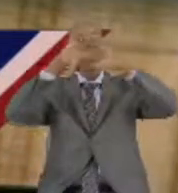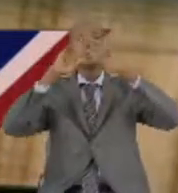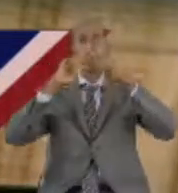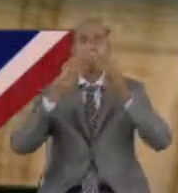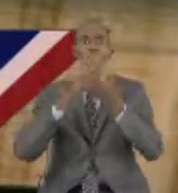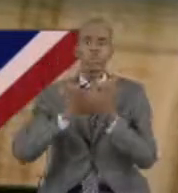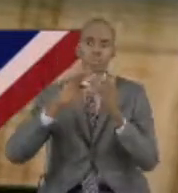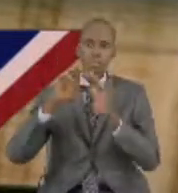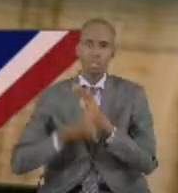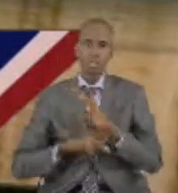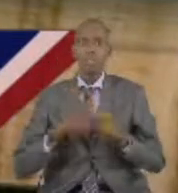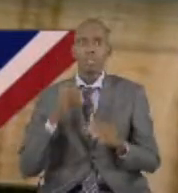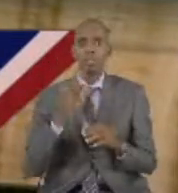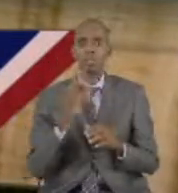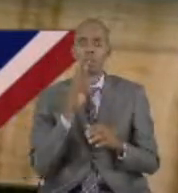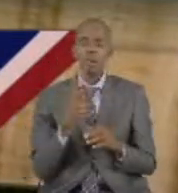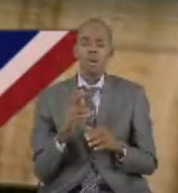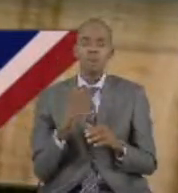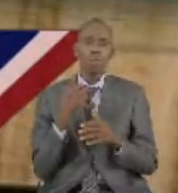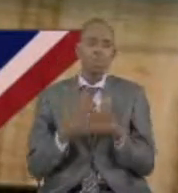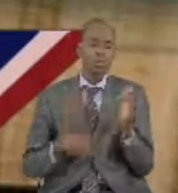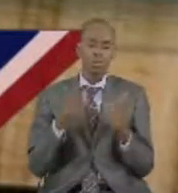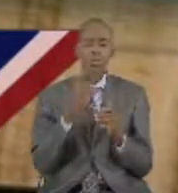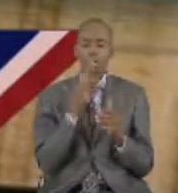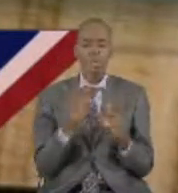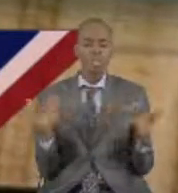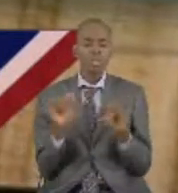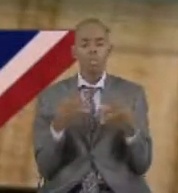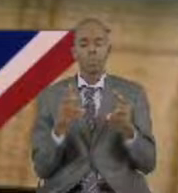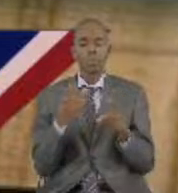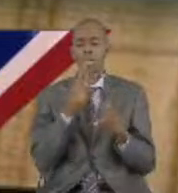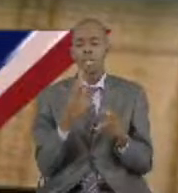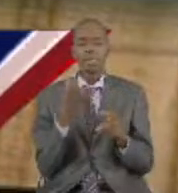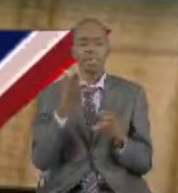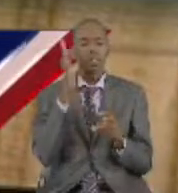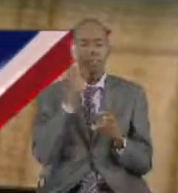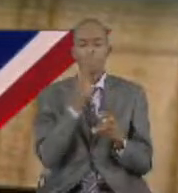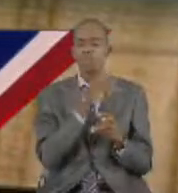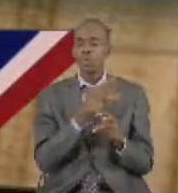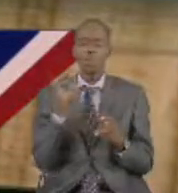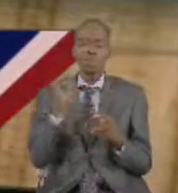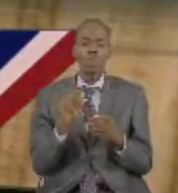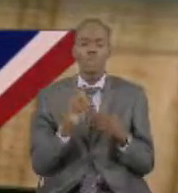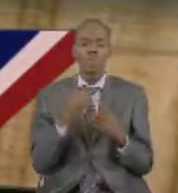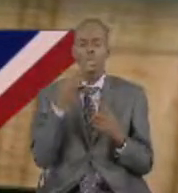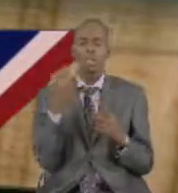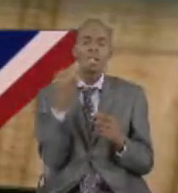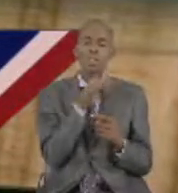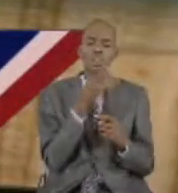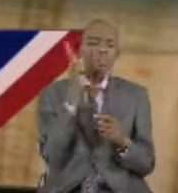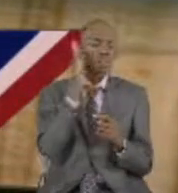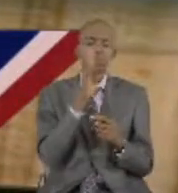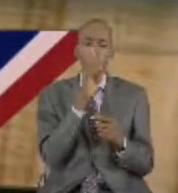la vérité, vous êtes tel que vous êtes, tel que vous êtes. Il n'y aura pas besoin de dire un mensonge. Il n'y aura pas